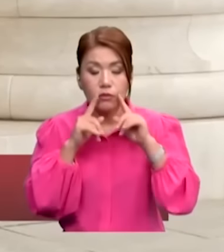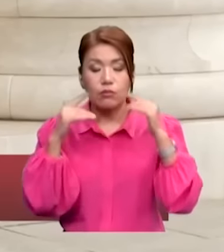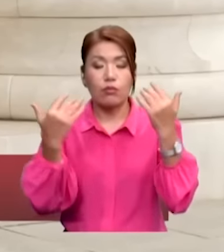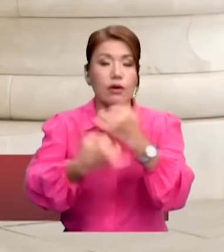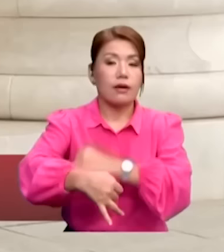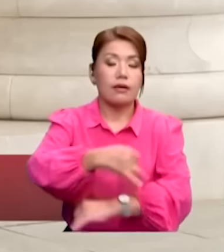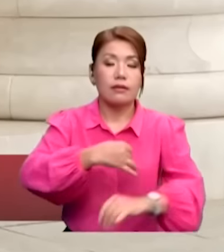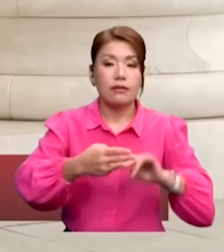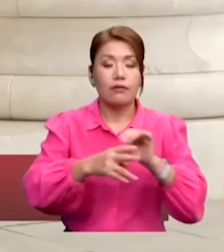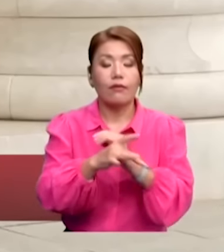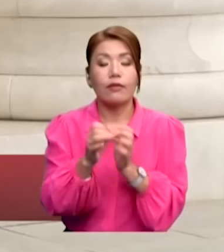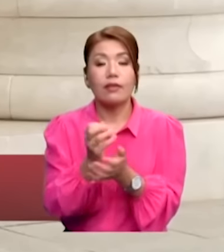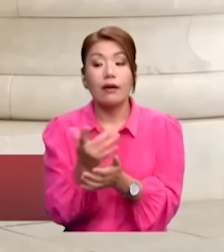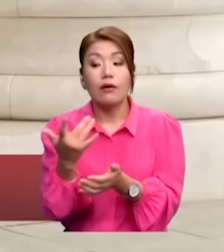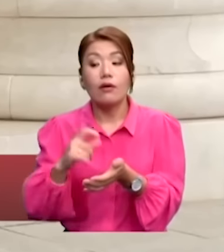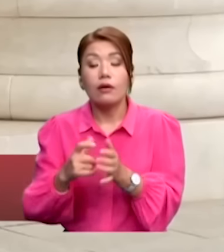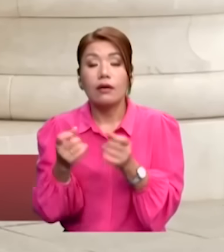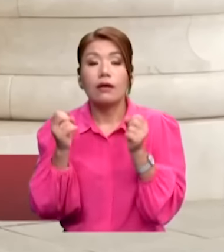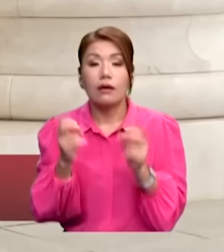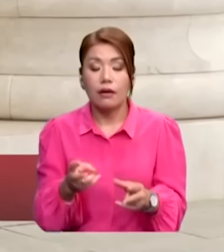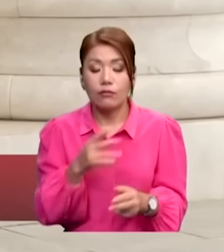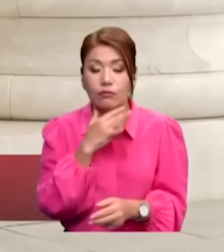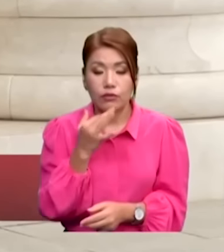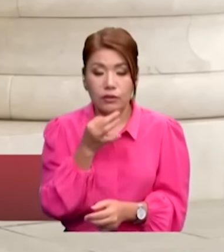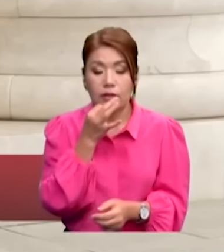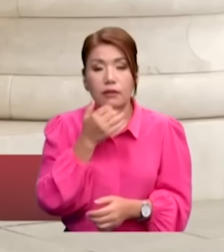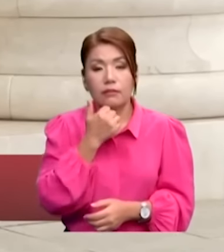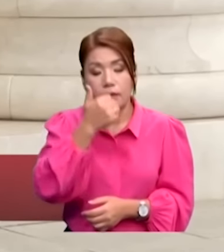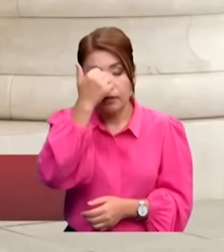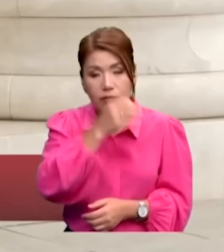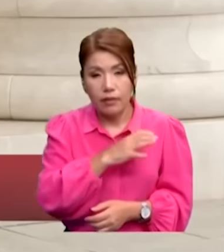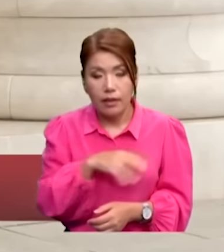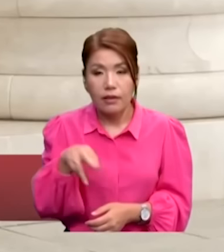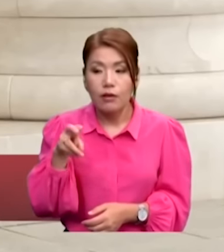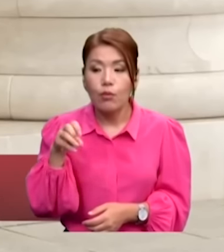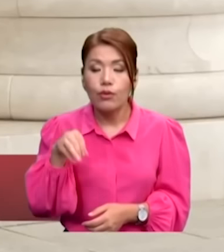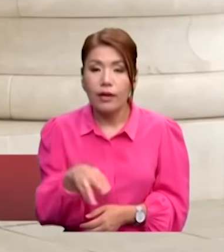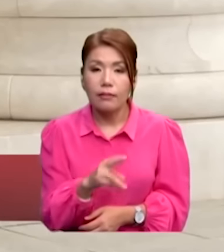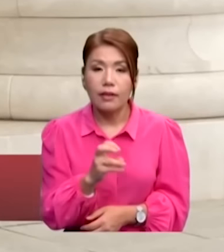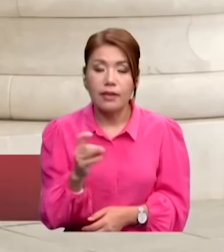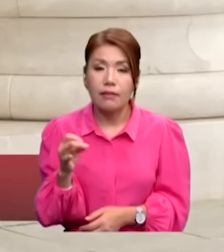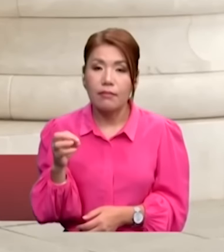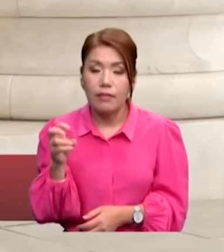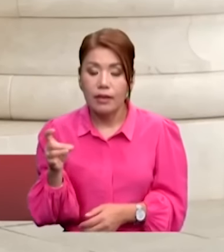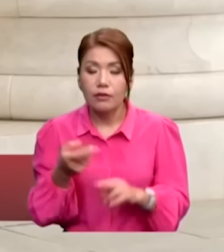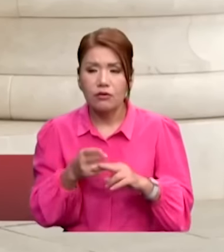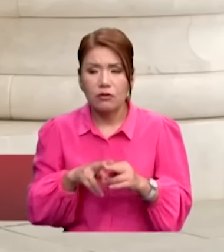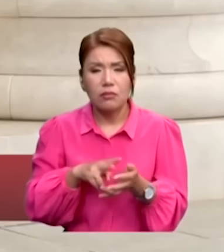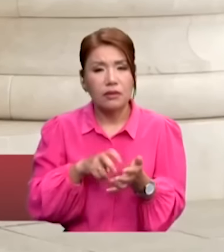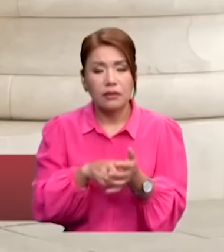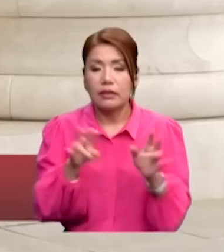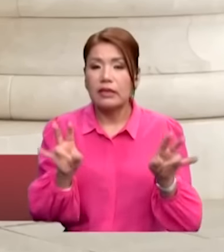Смайловтың аудиторлық палатадағы жұмысына дән риза болғандар алғыс айтты. Дегенмен депутат Бақытжан Базарбек табынудың қажеті жоқ,